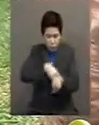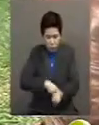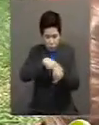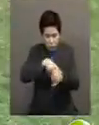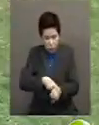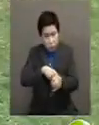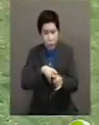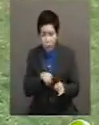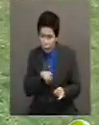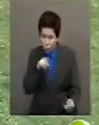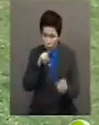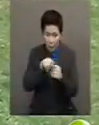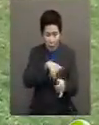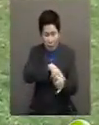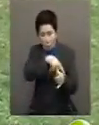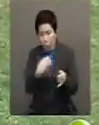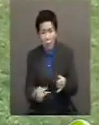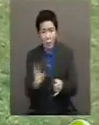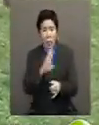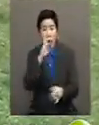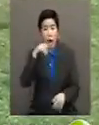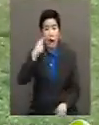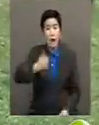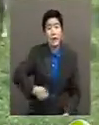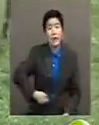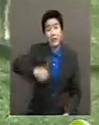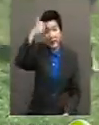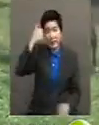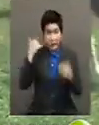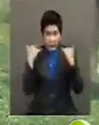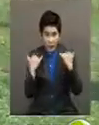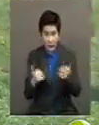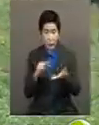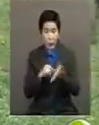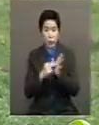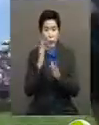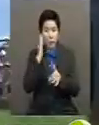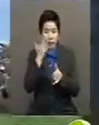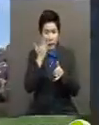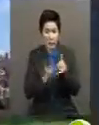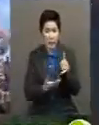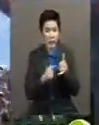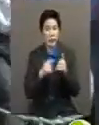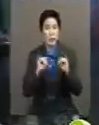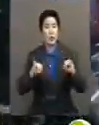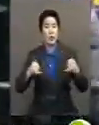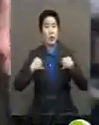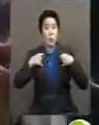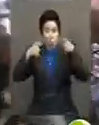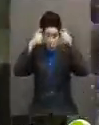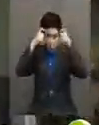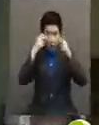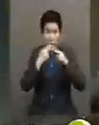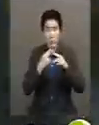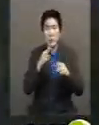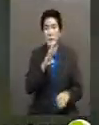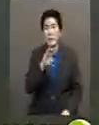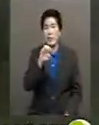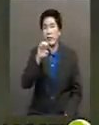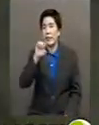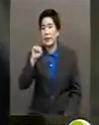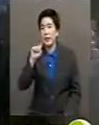ได้เร็วที่สุดโดยไม่ตกจากหลังวัวส่วนผู้ชนะในการแข่งขันครั้งนี้คือนายไมเคิลฟาสทริทเจ้าของวัวที่มีชื่อว่าเบสโดยเ